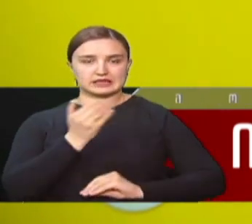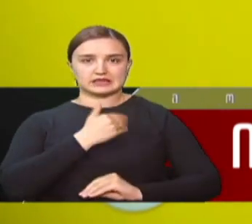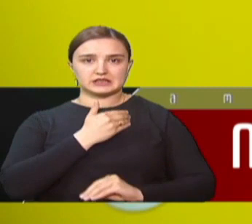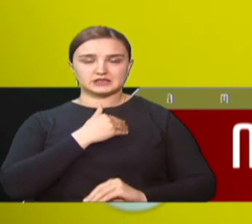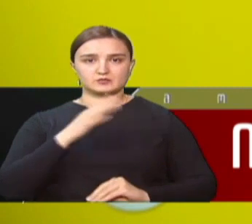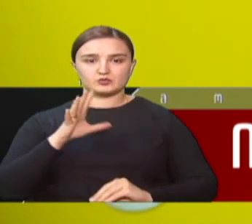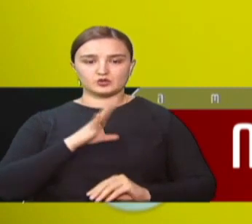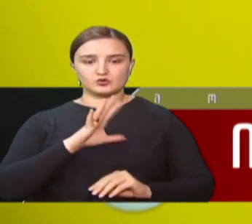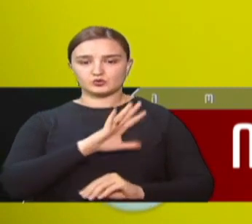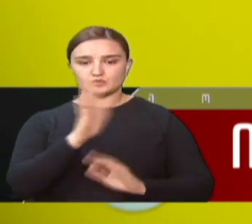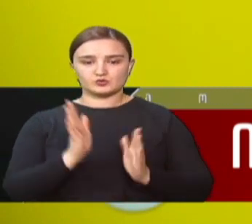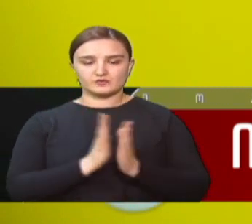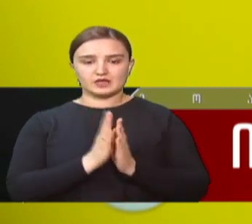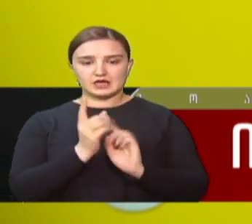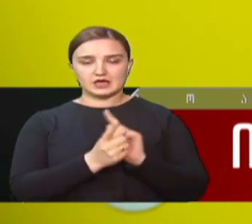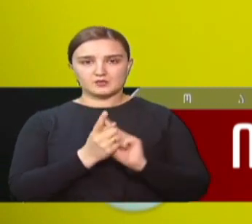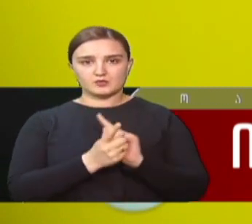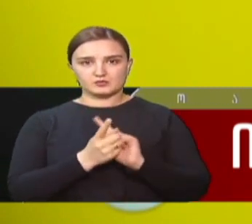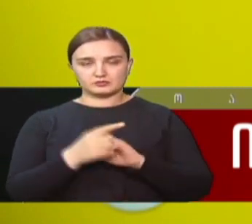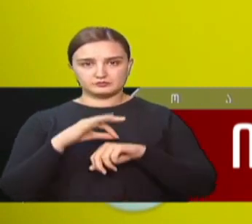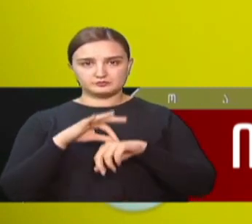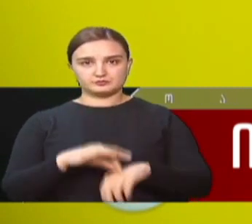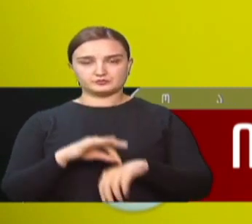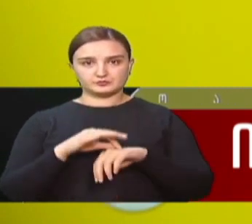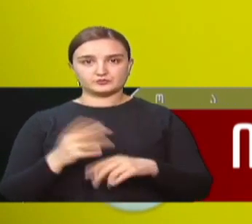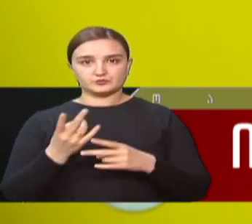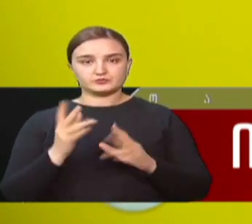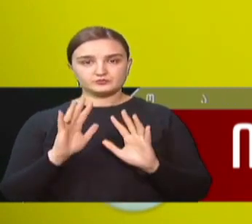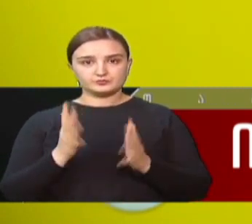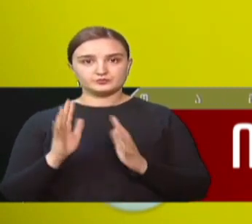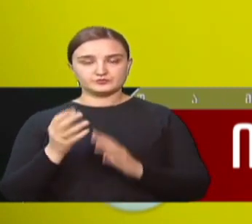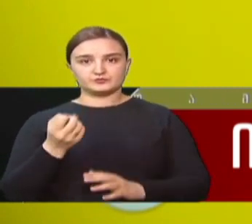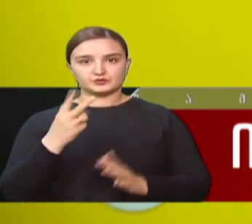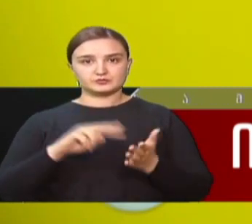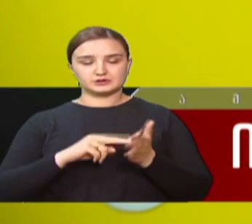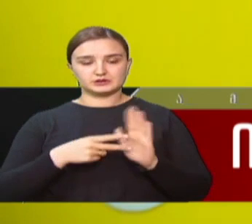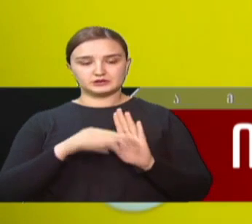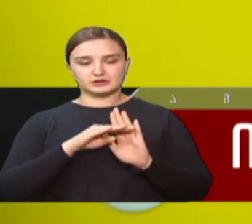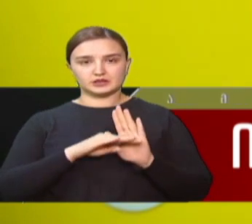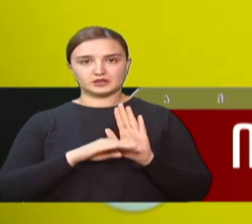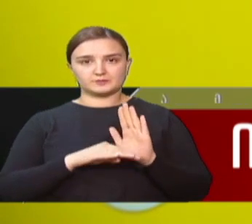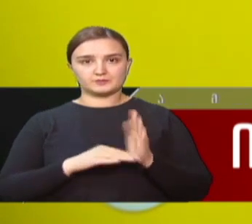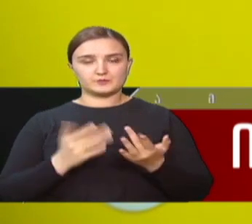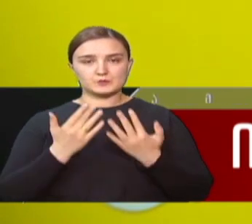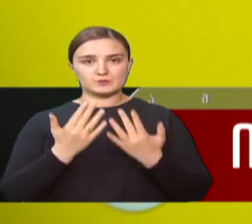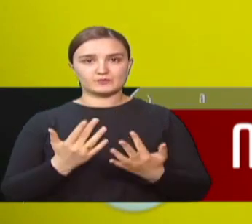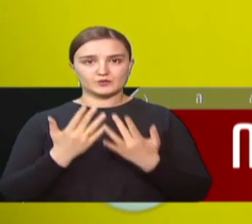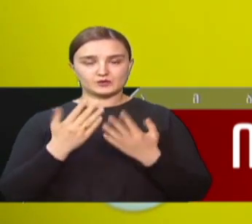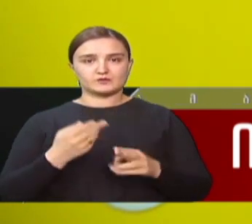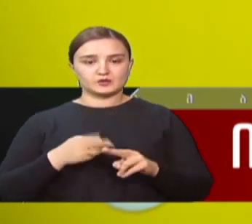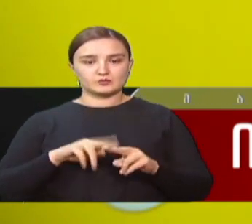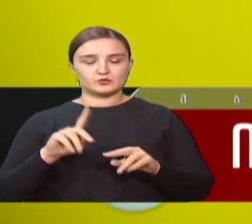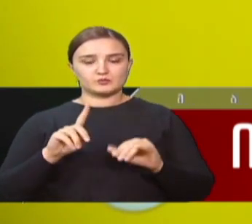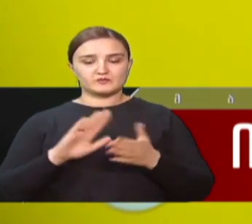იყვნენ ყველა იმ რეფორმების მიმდინარეობით, რაც უნდა ხდებოდეს 12 პუნქტის მოთხოვნის კონტექსტში. იმიტომ